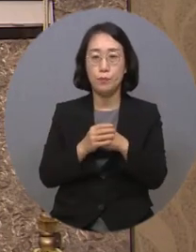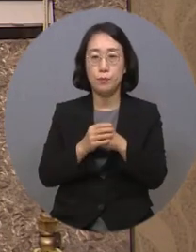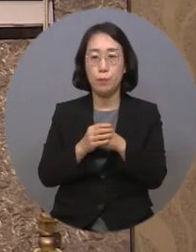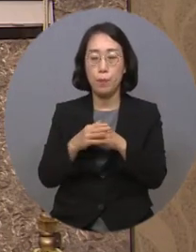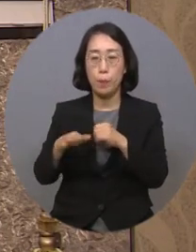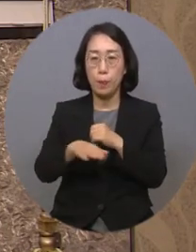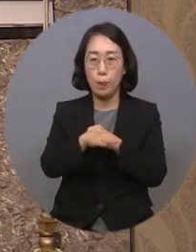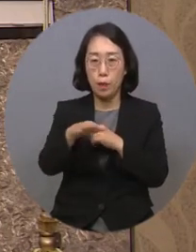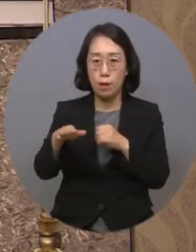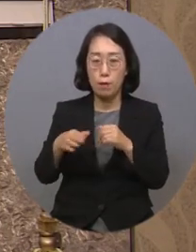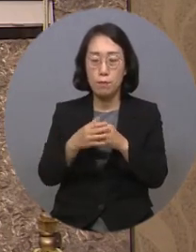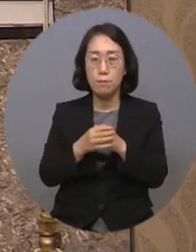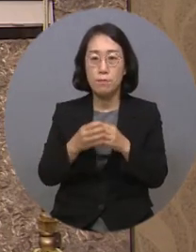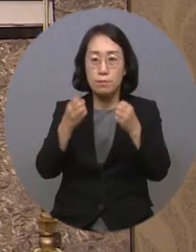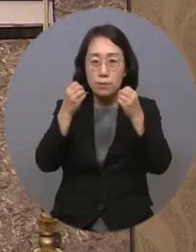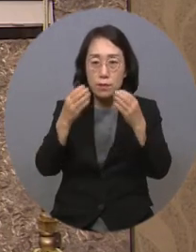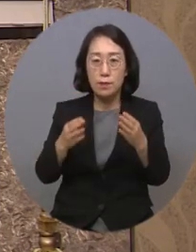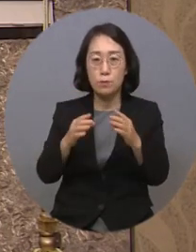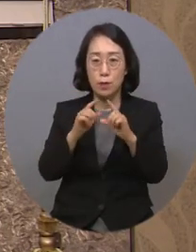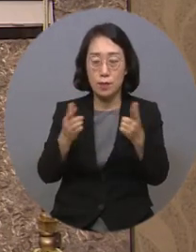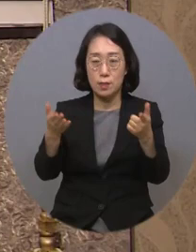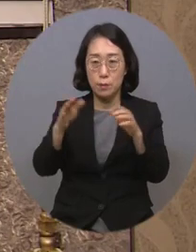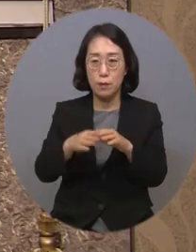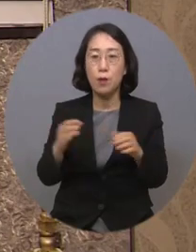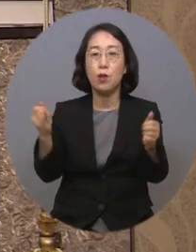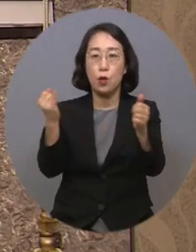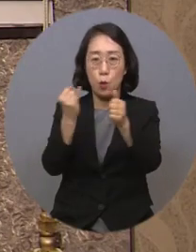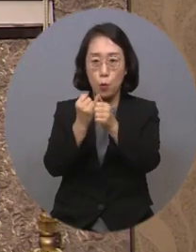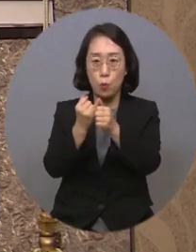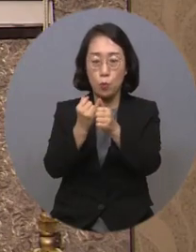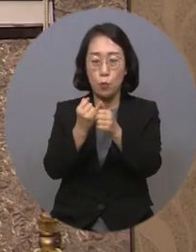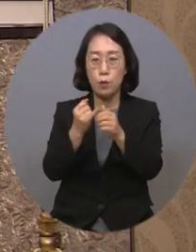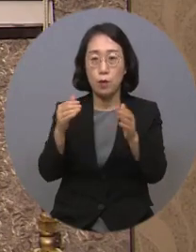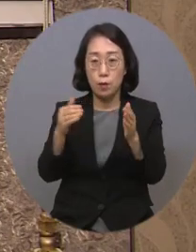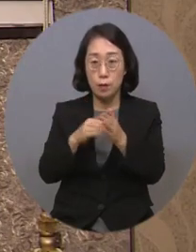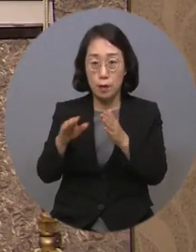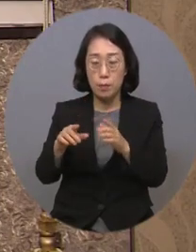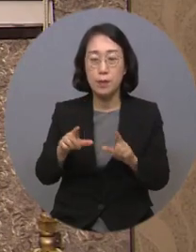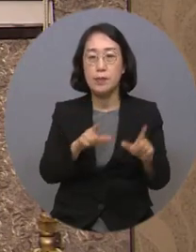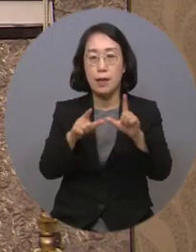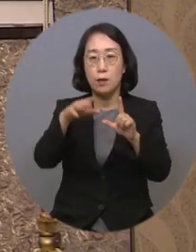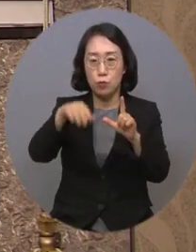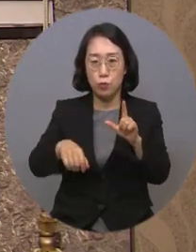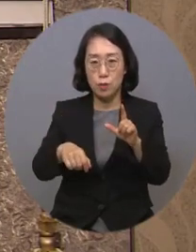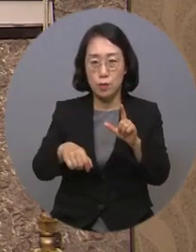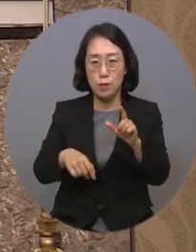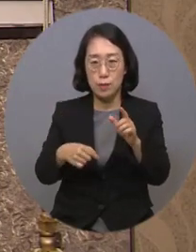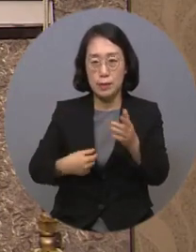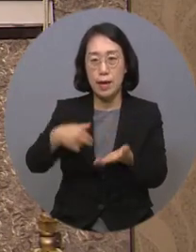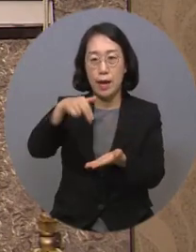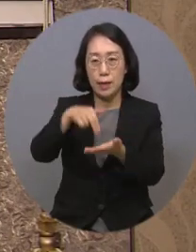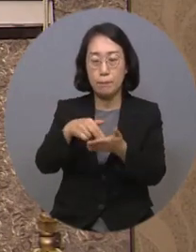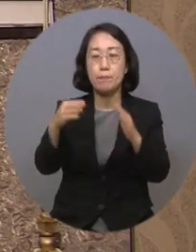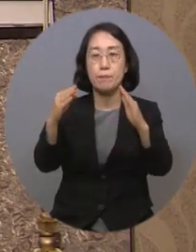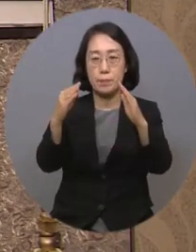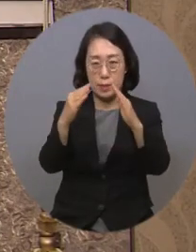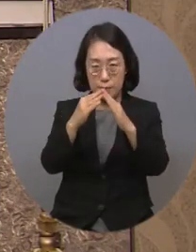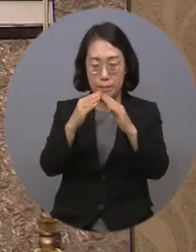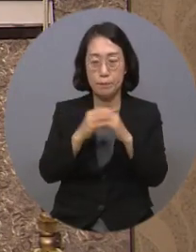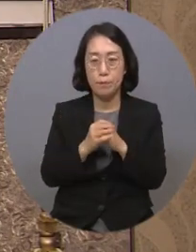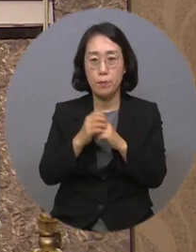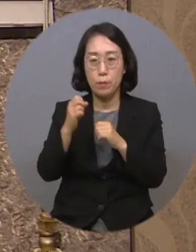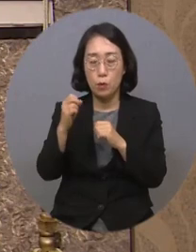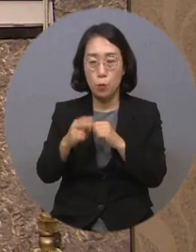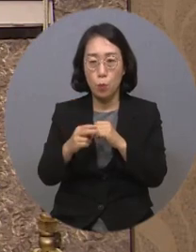이제 시설은 아니지만 네. 우리 장애인들이 결혼해서 살 수 있는 그런 자립홈 또 시설 내에서 일정 부분 지금 자립을 하고